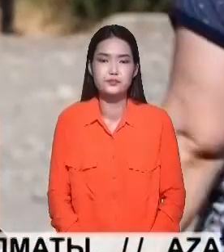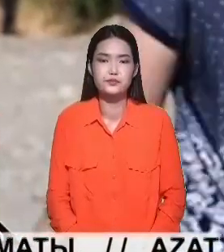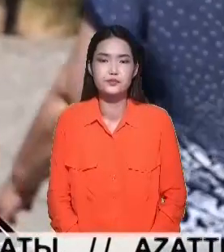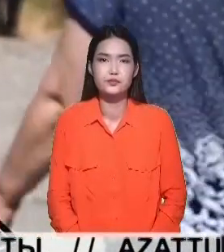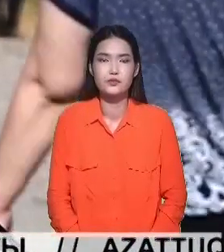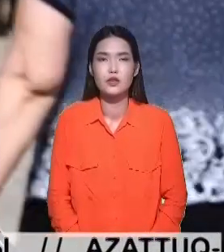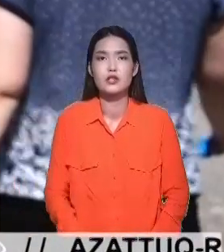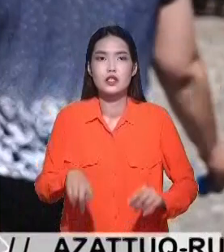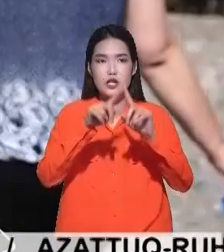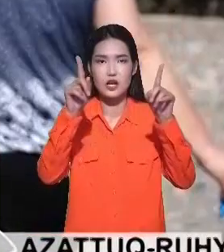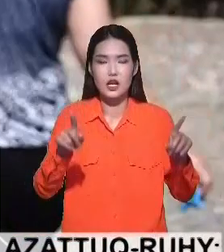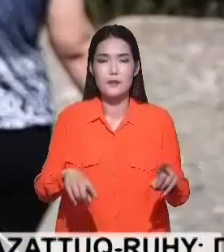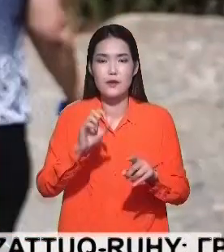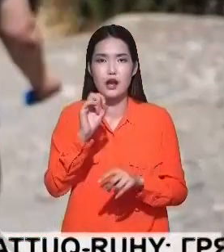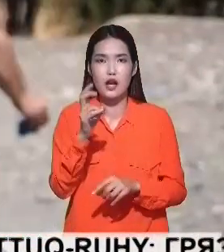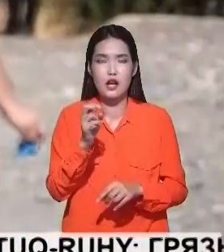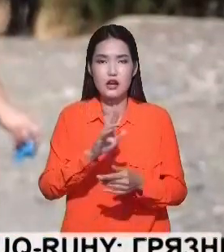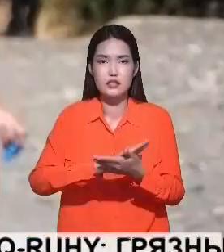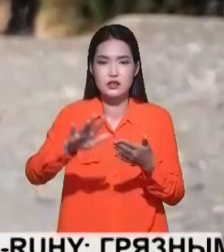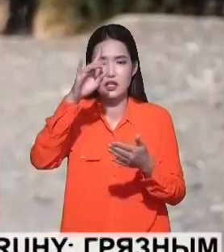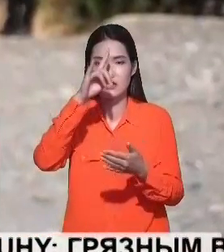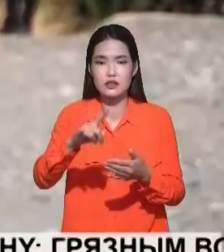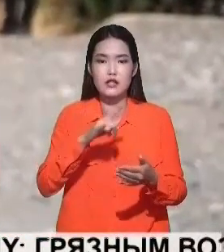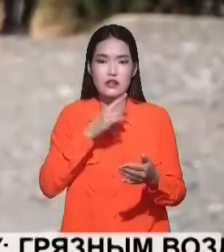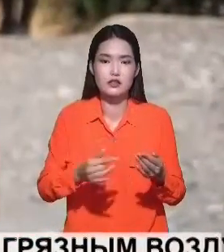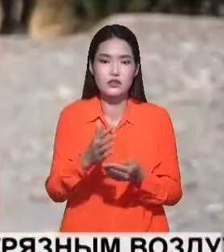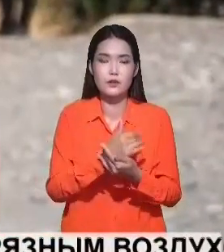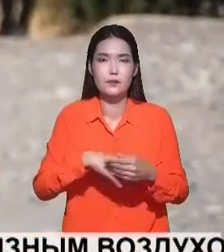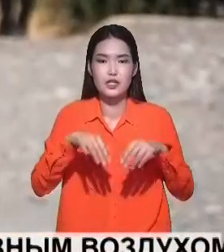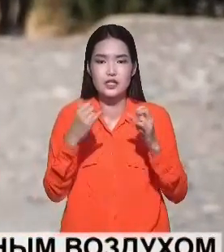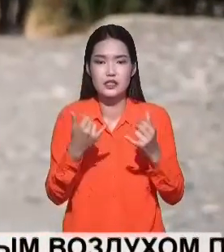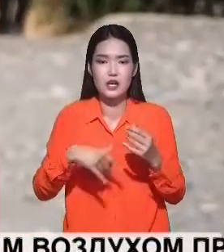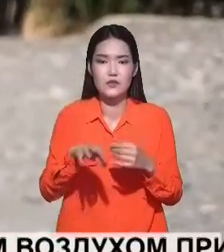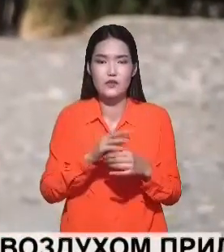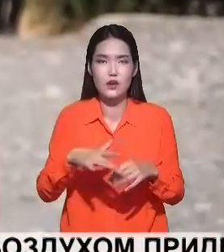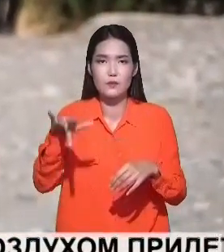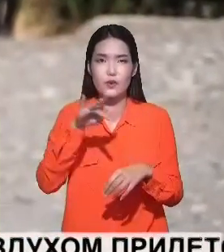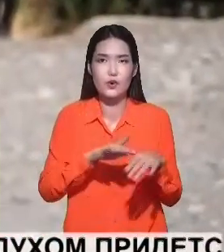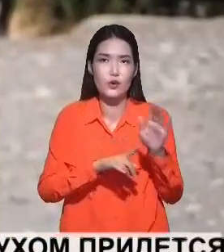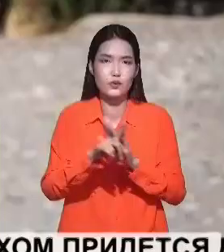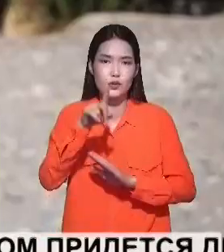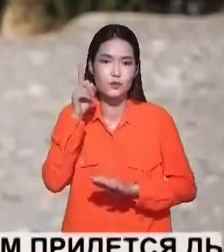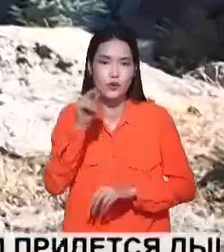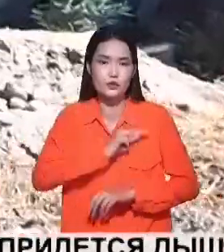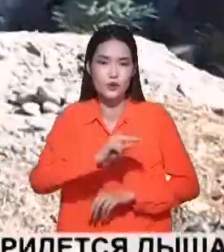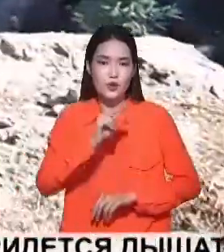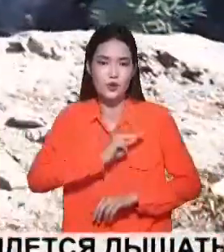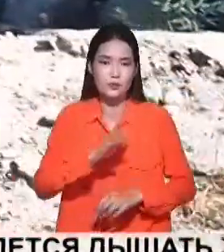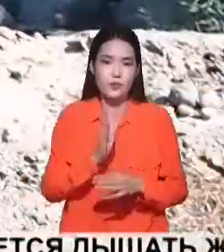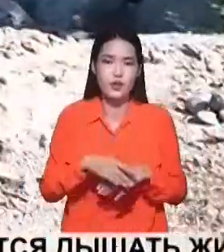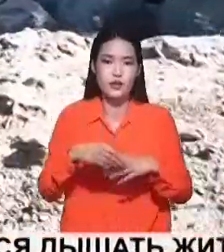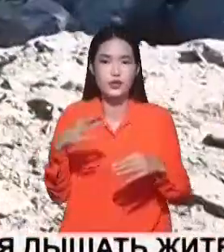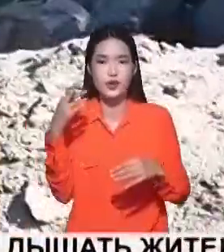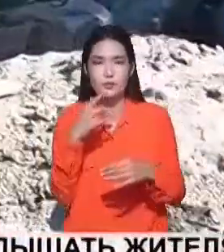В рамках акции «Это за Казахстан» проводятся работы по уборке вдоль реки Талас с участием жителей города, молодежи, работников сферы культуры, спорта